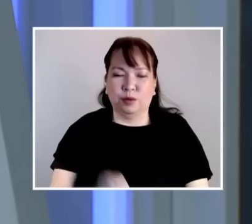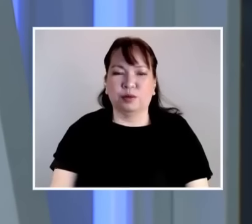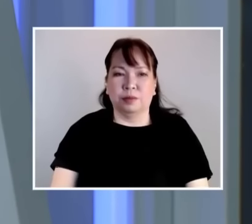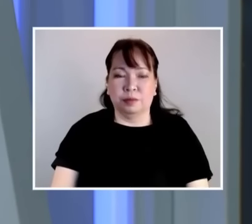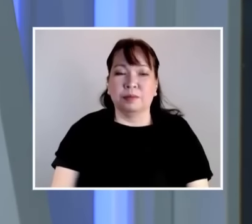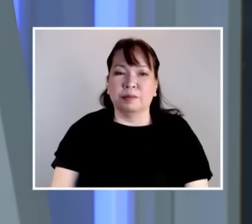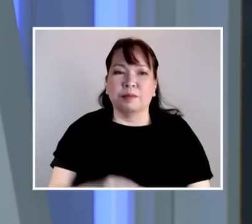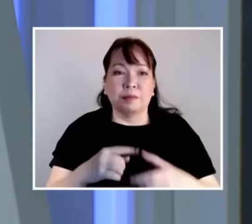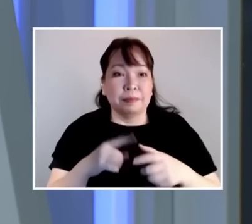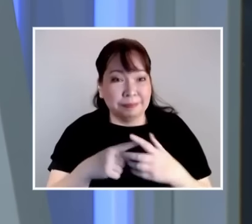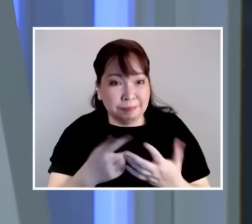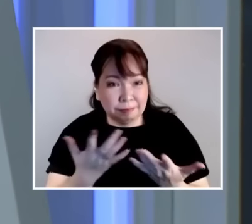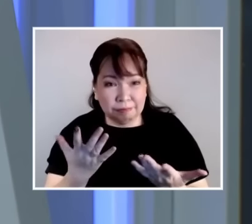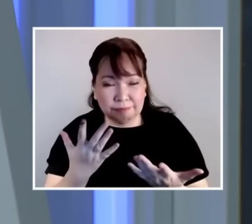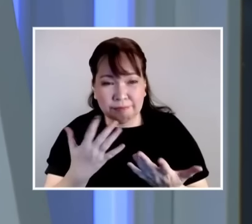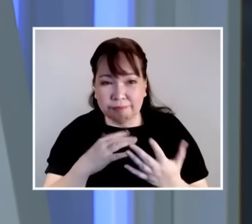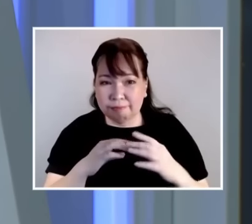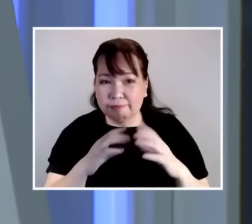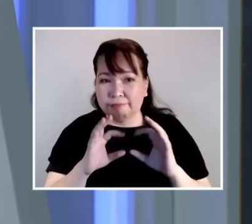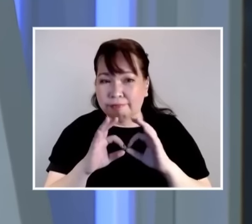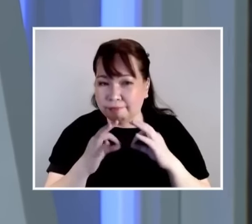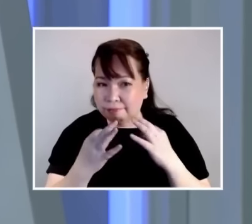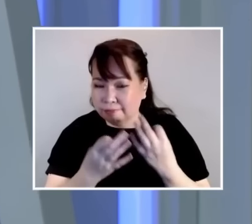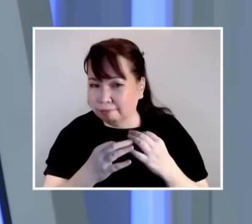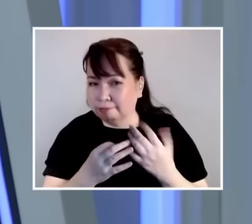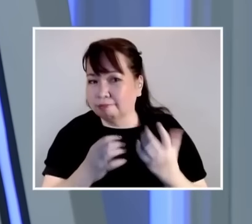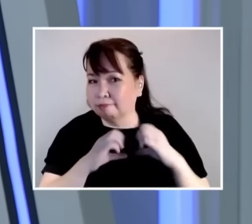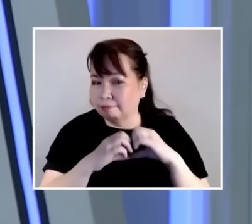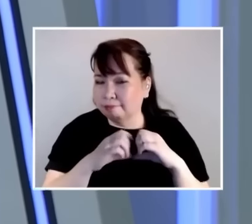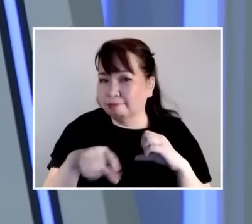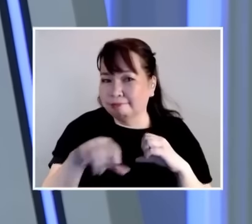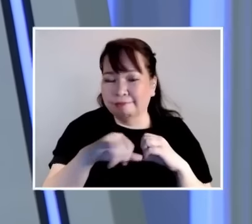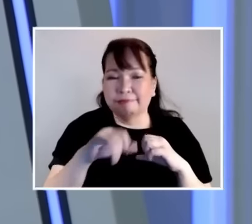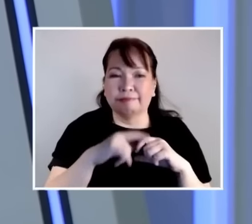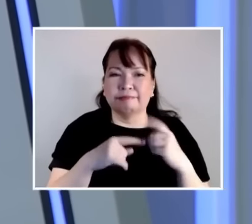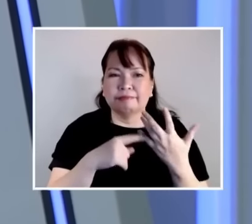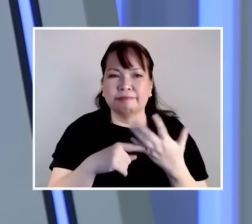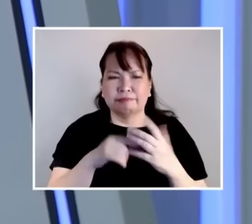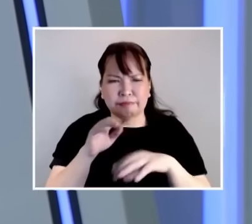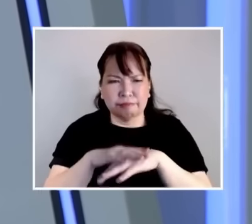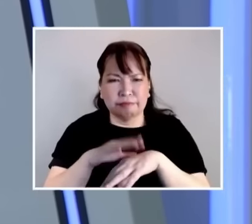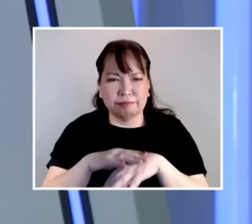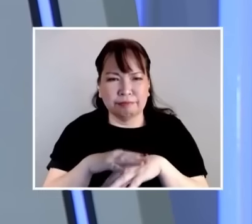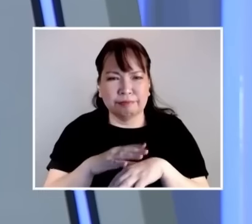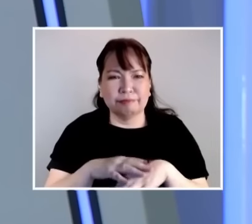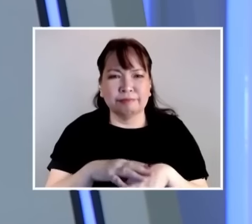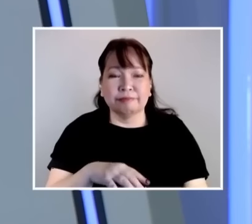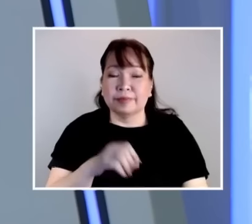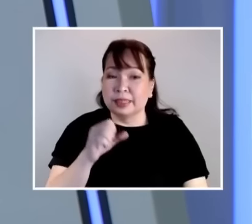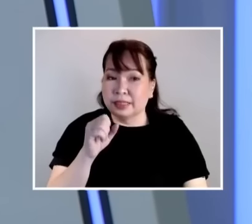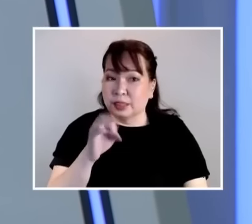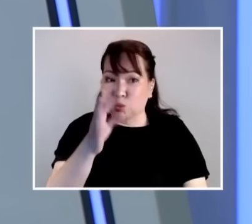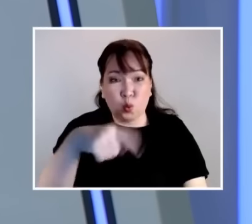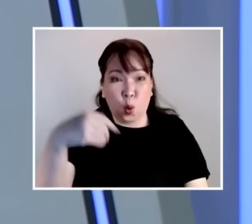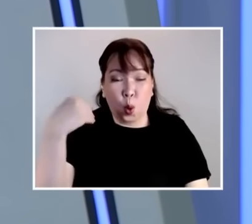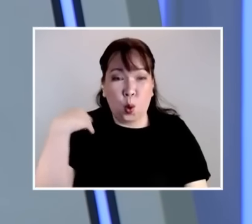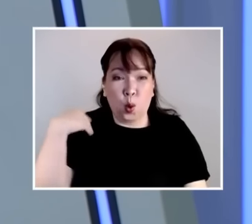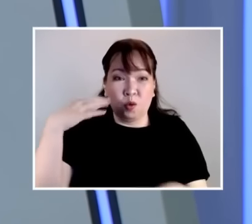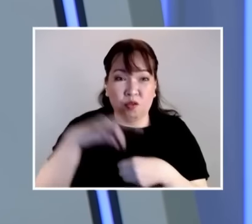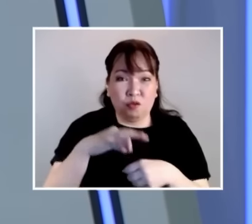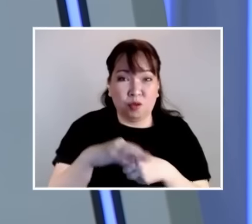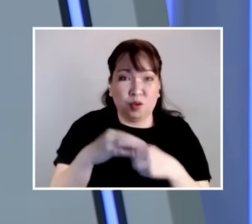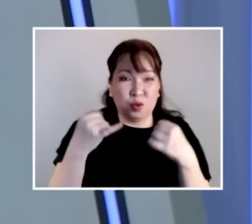Kapamilya, paalala lang po, base sa aming panayam kay Comelec Commissioner George Garcia, ano po? Kung hindi pa nakakaboto ngayong opisyal